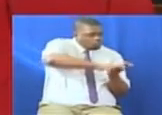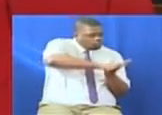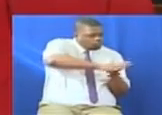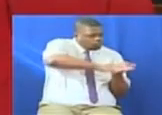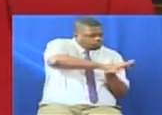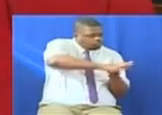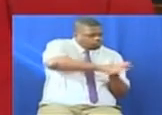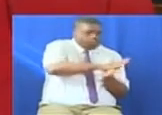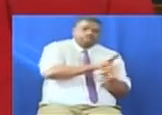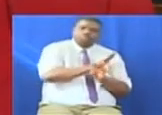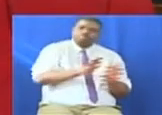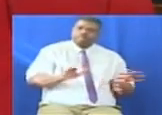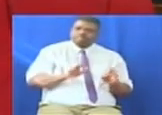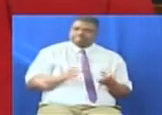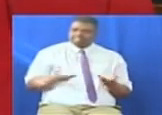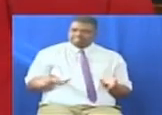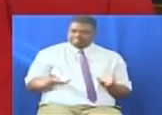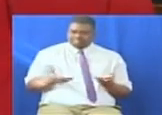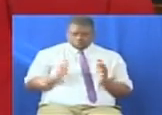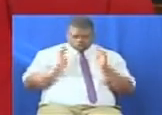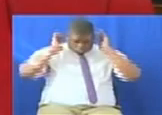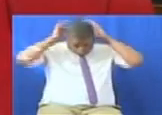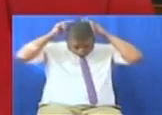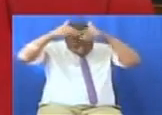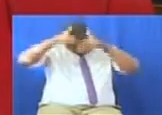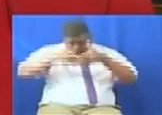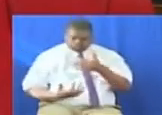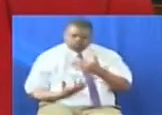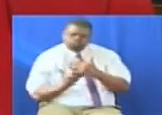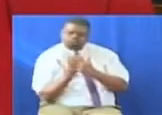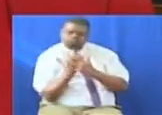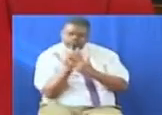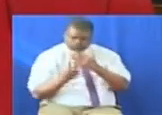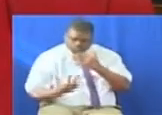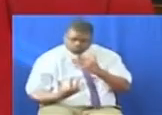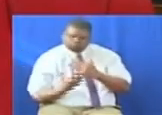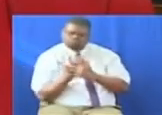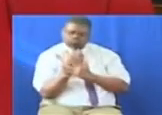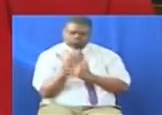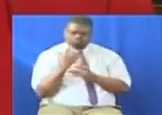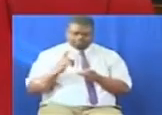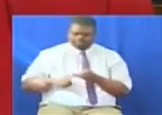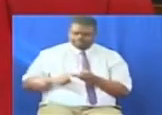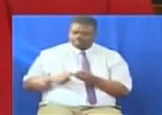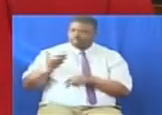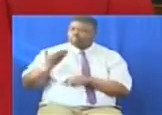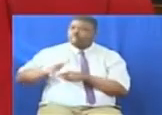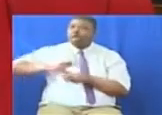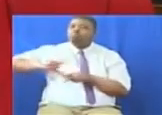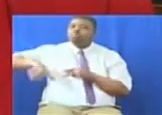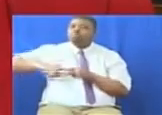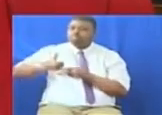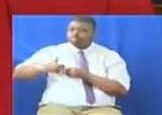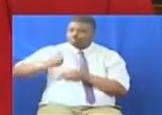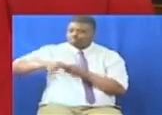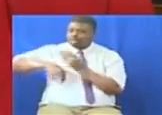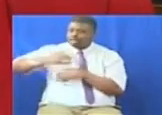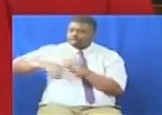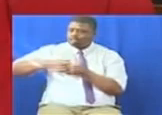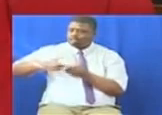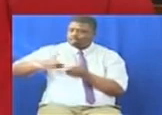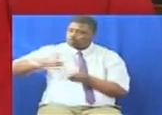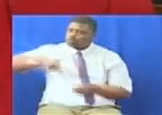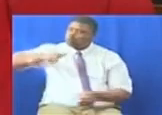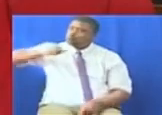Kwa sababu yeye alikuwa anajua tunakoenda, alikataa ku lockdown. Na alikataa